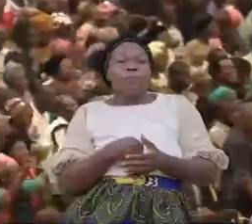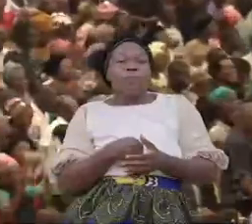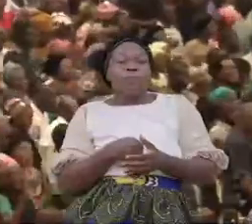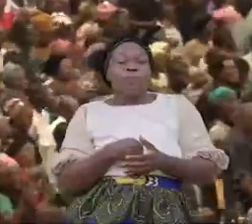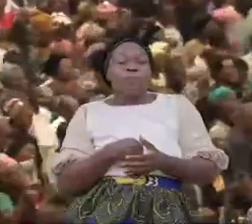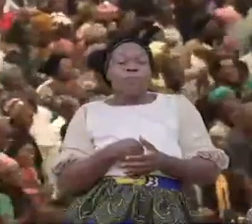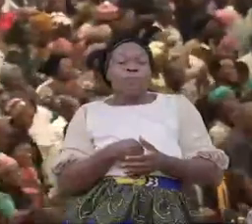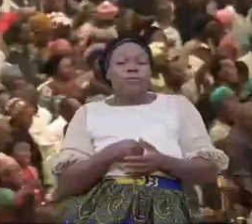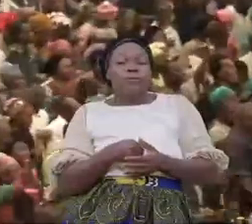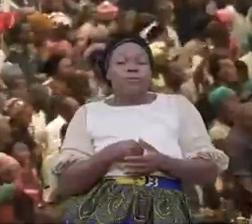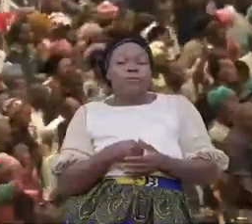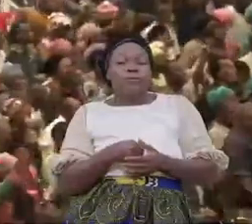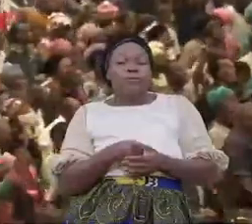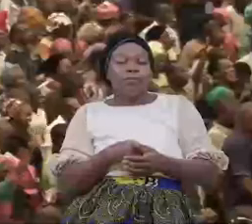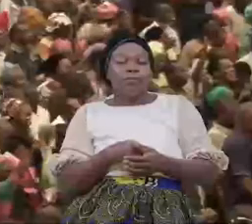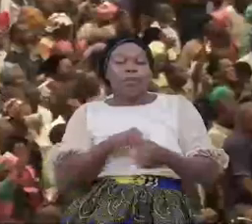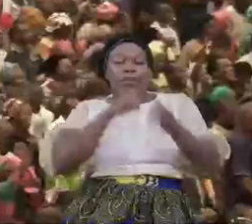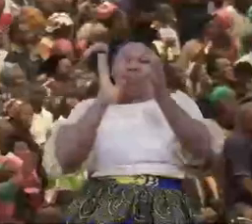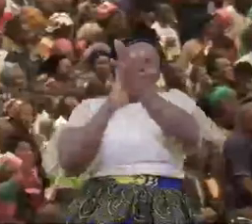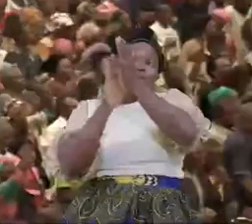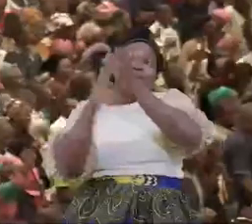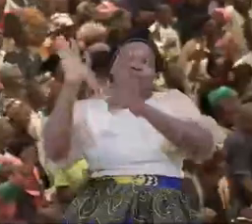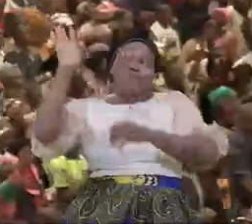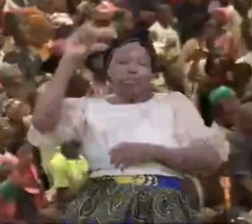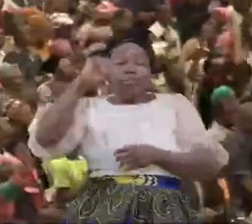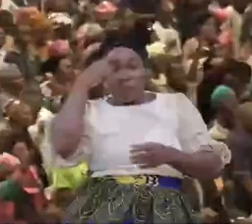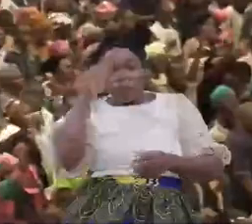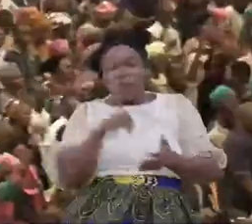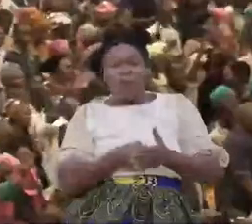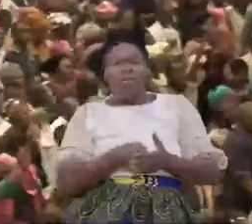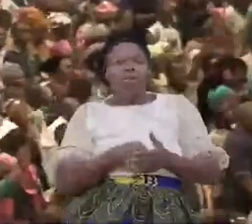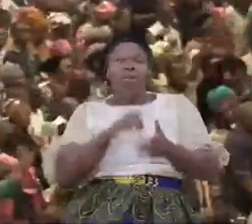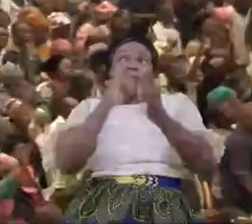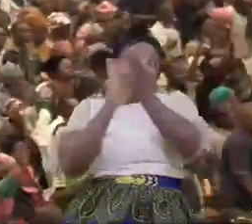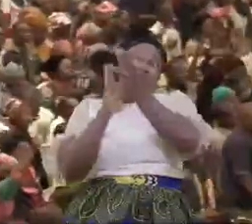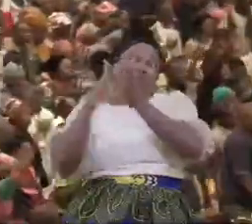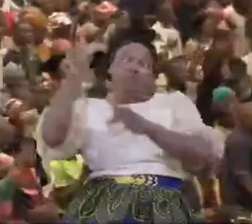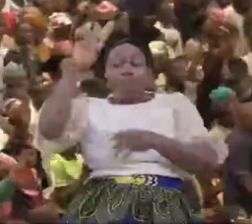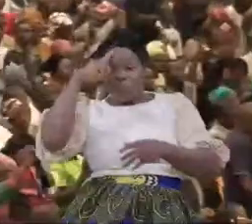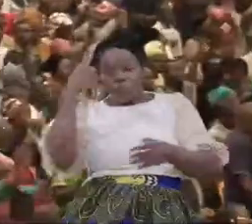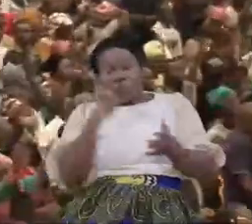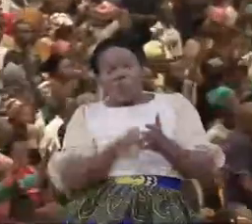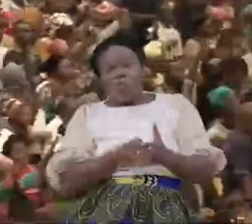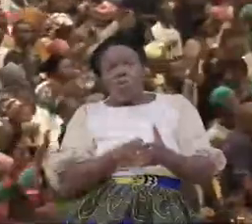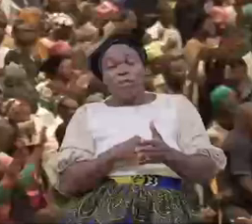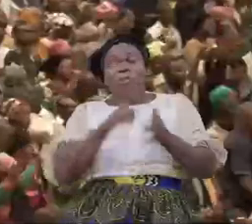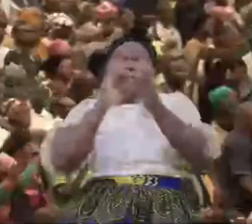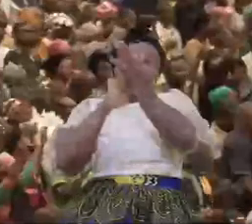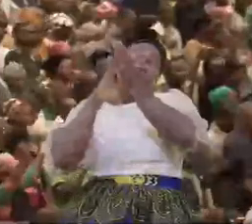afin de le réaliser. Louez-le pour cela. Louez-le pour cela. Louez-le pour